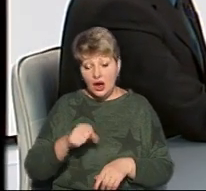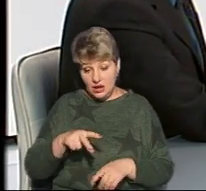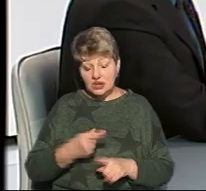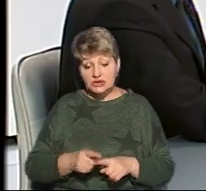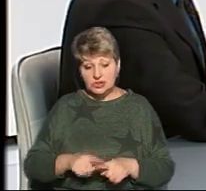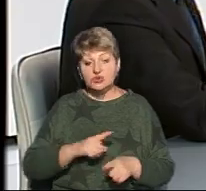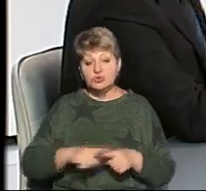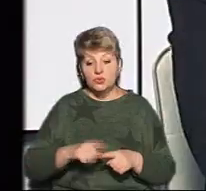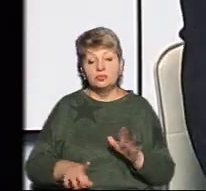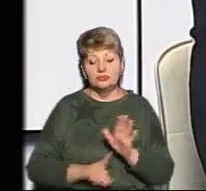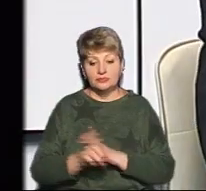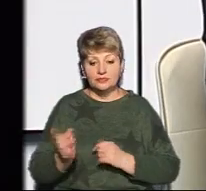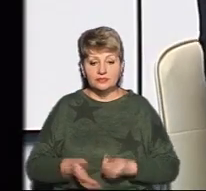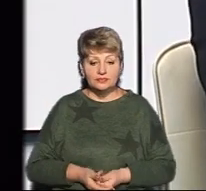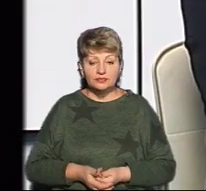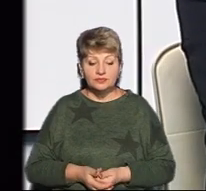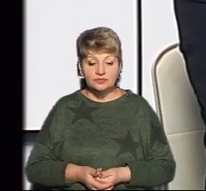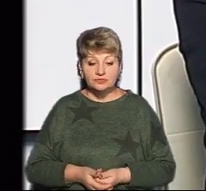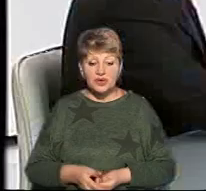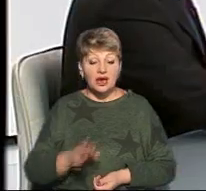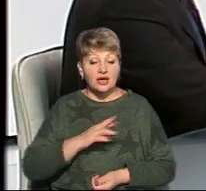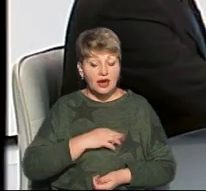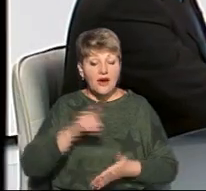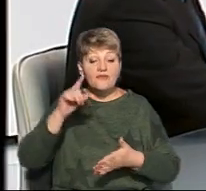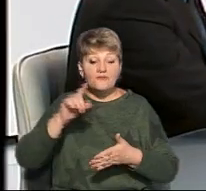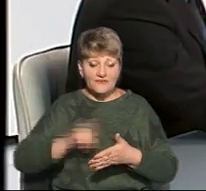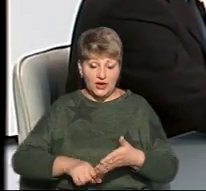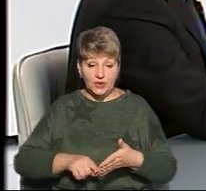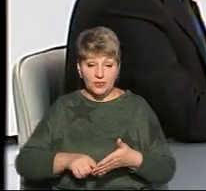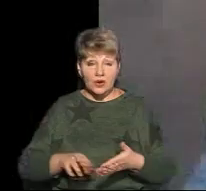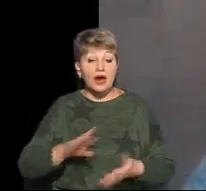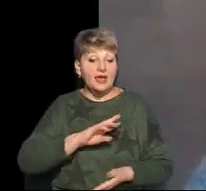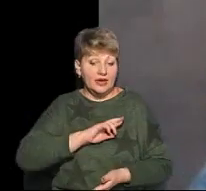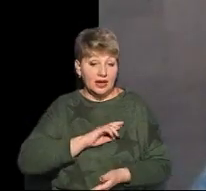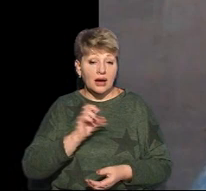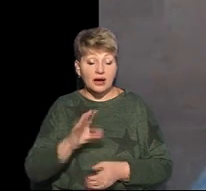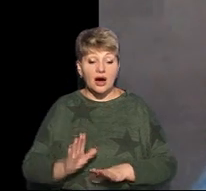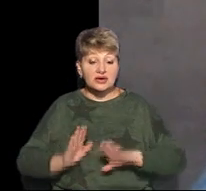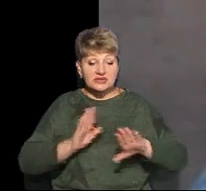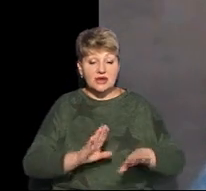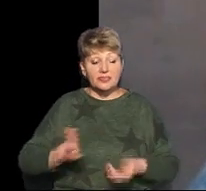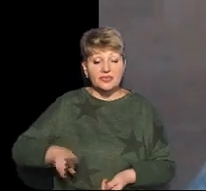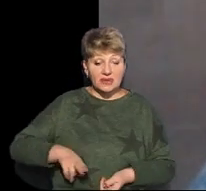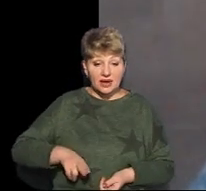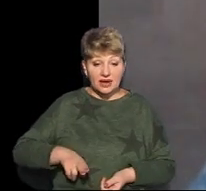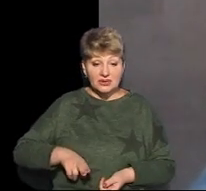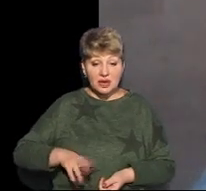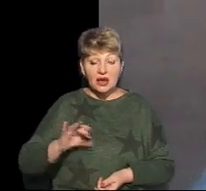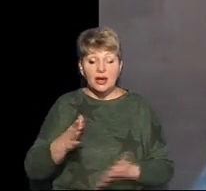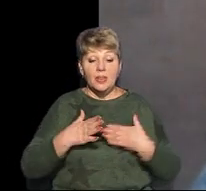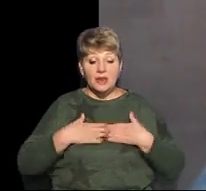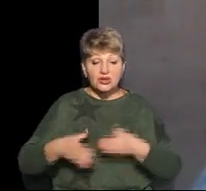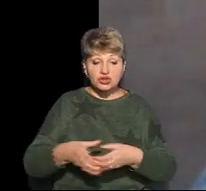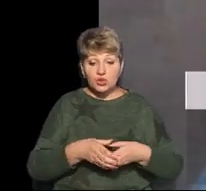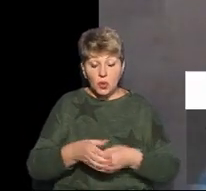швидко. Дякую. Я це свято вірю, і по крайній мірі я, як заступник директора, і наш